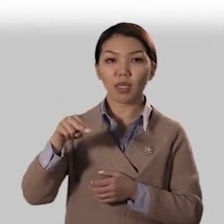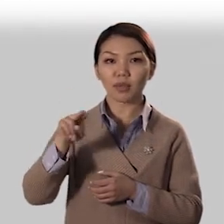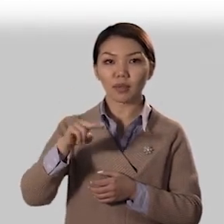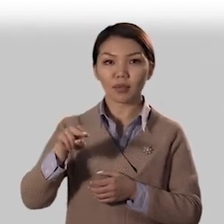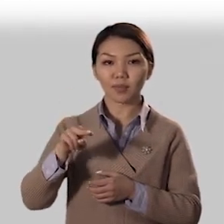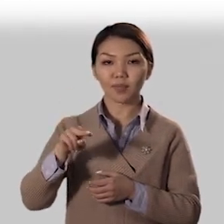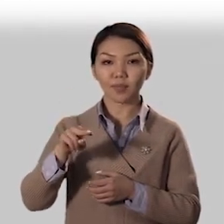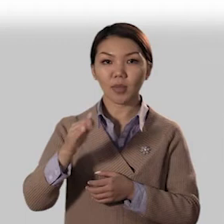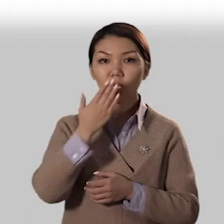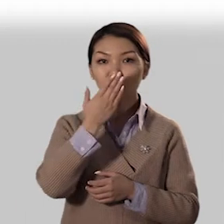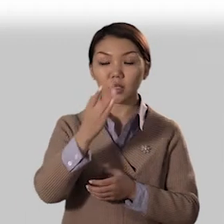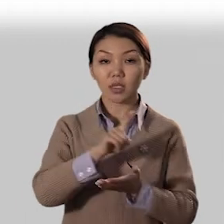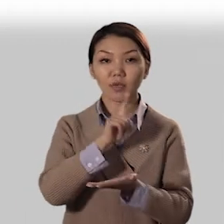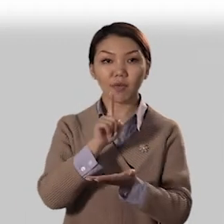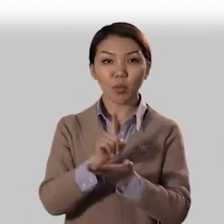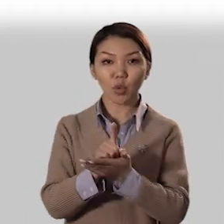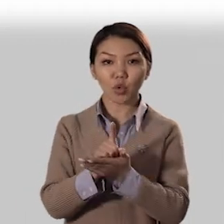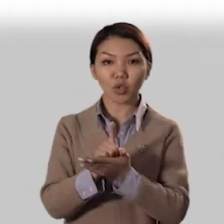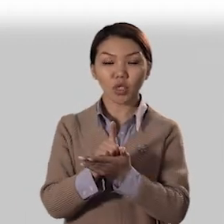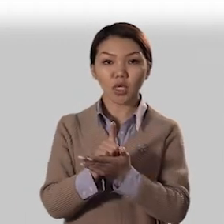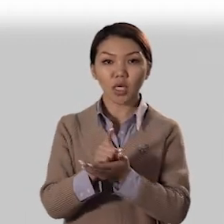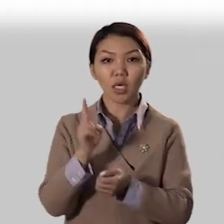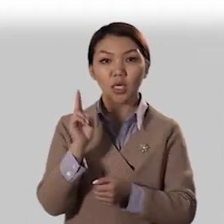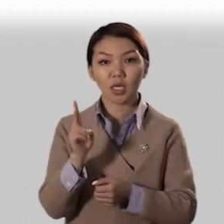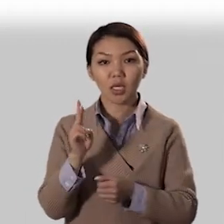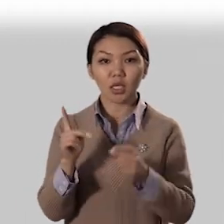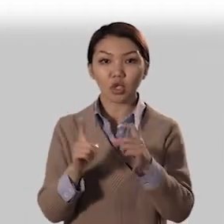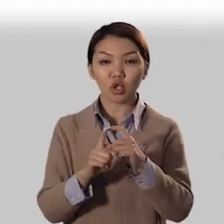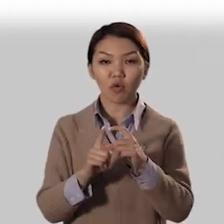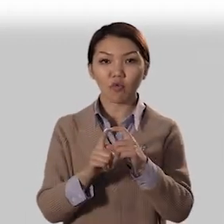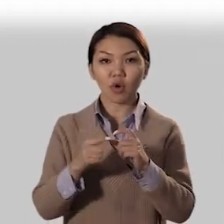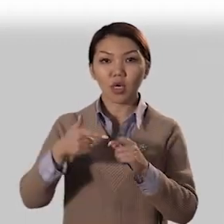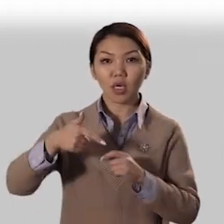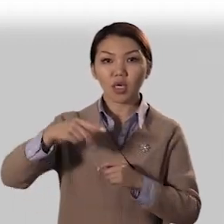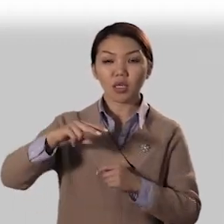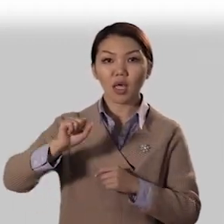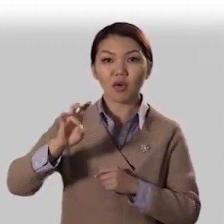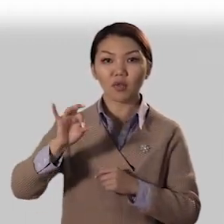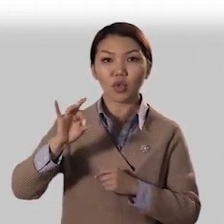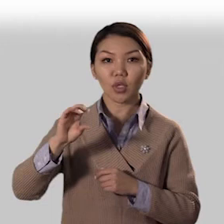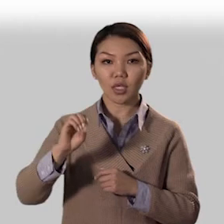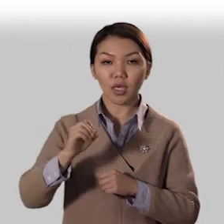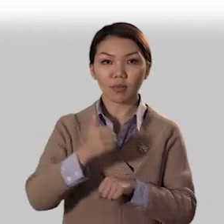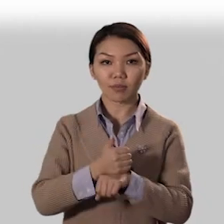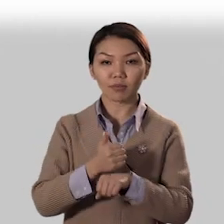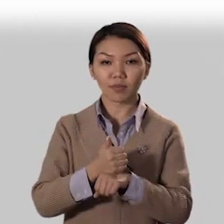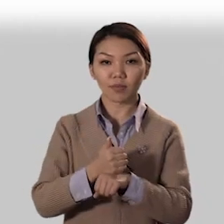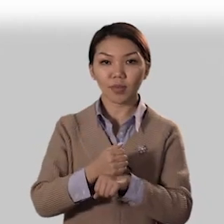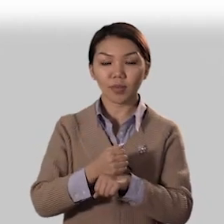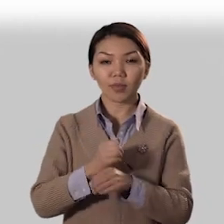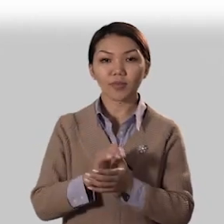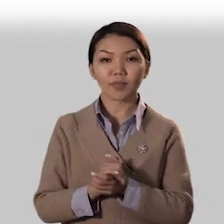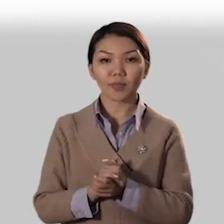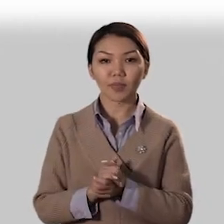зададим вопрос к слову главное какая это часть речи на первый взгляд